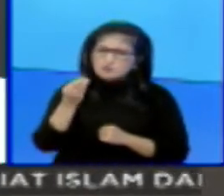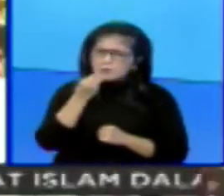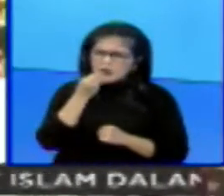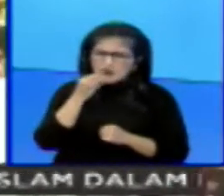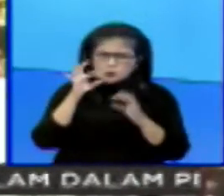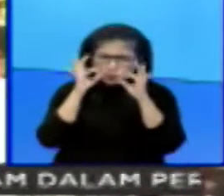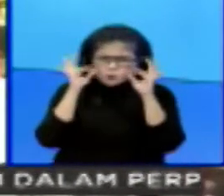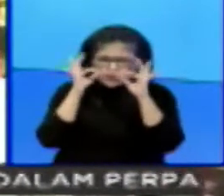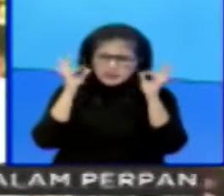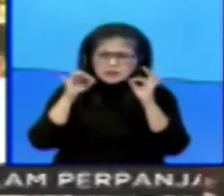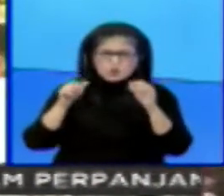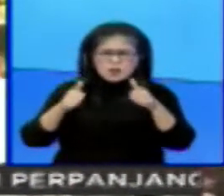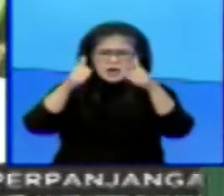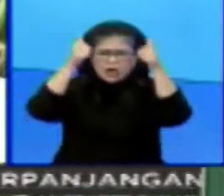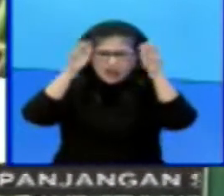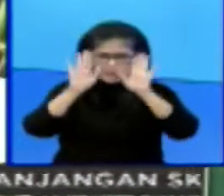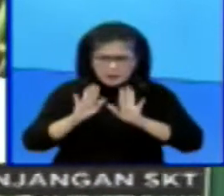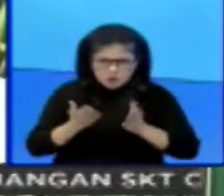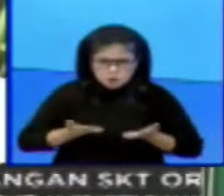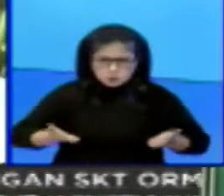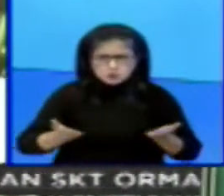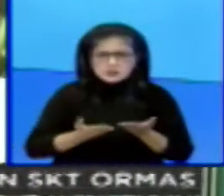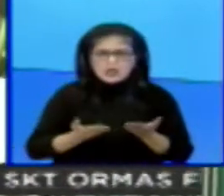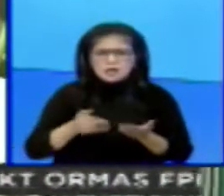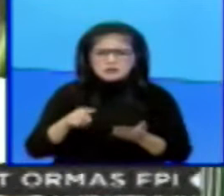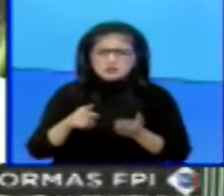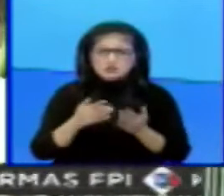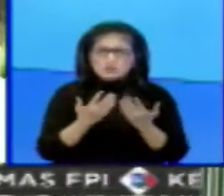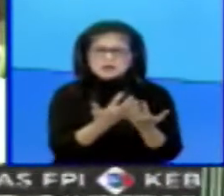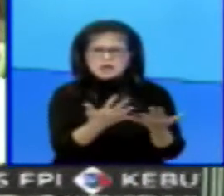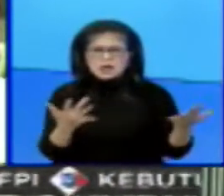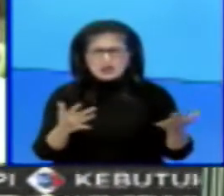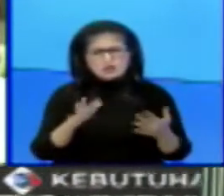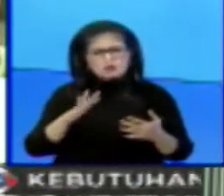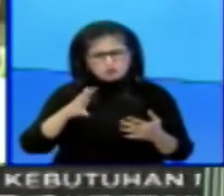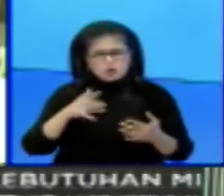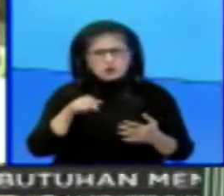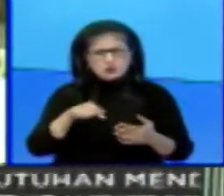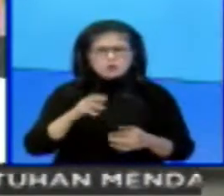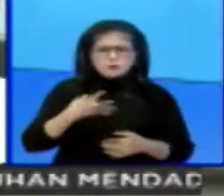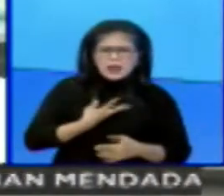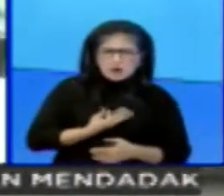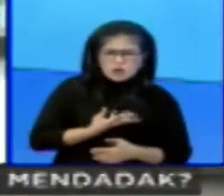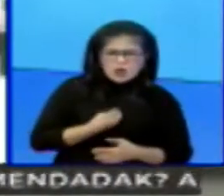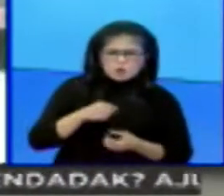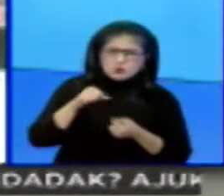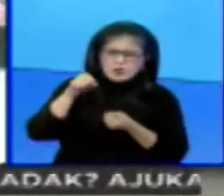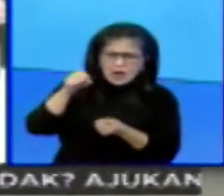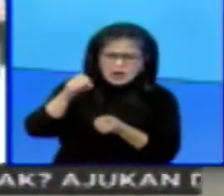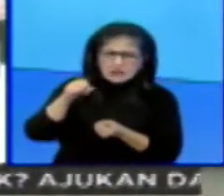Jakarta menjadi viral di media sosial. Menurut warga, aksi ini diduga untuk menakuti para pedagang yang masih berjualan di lahan